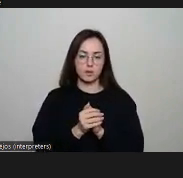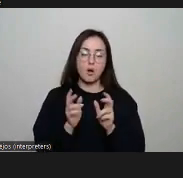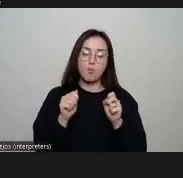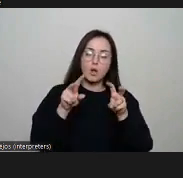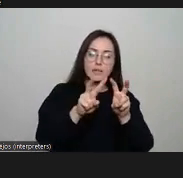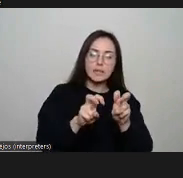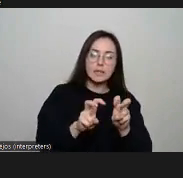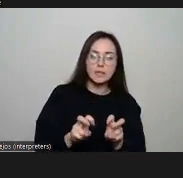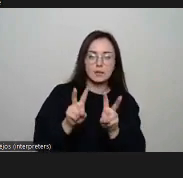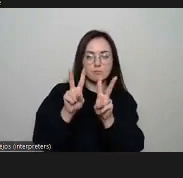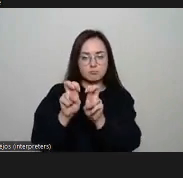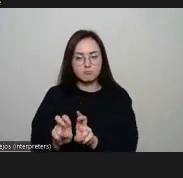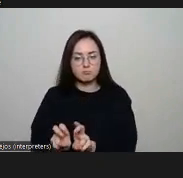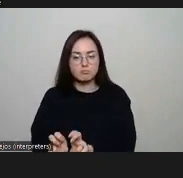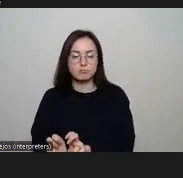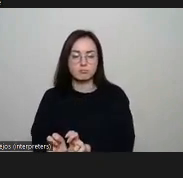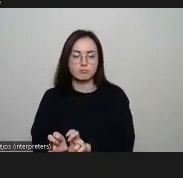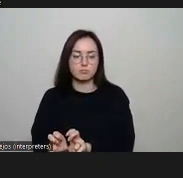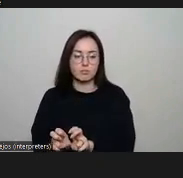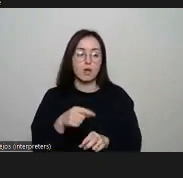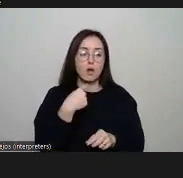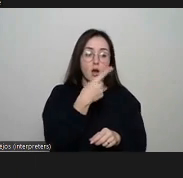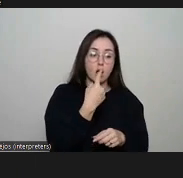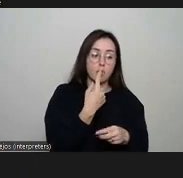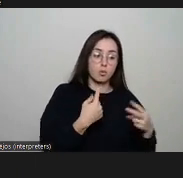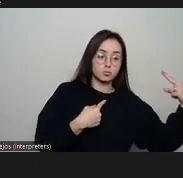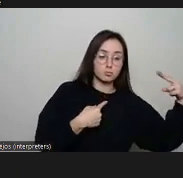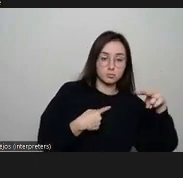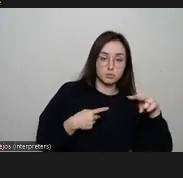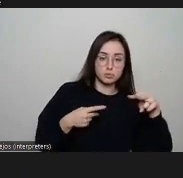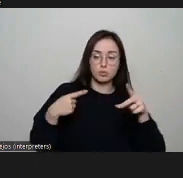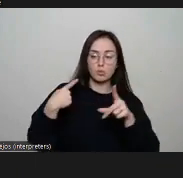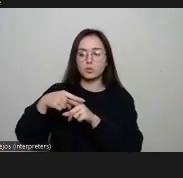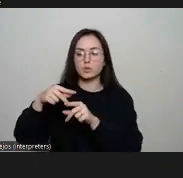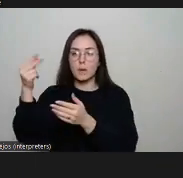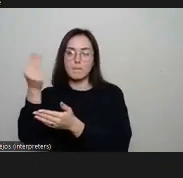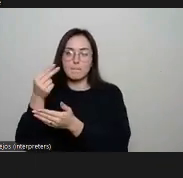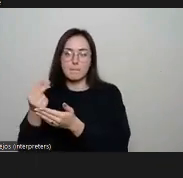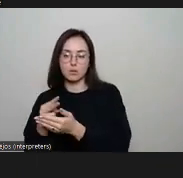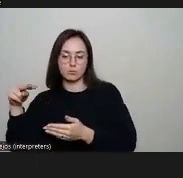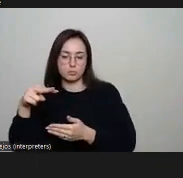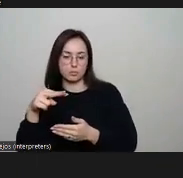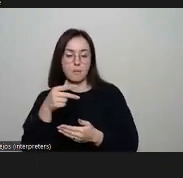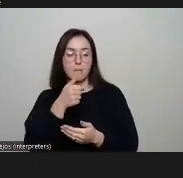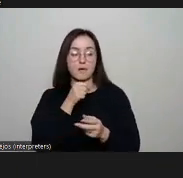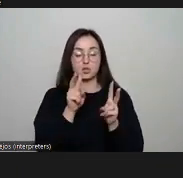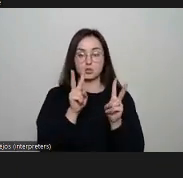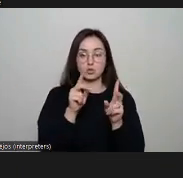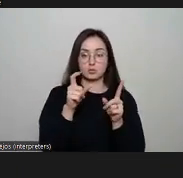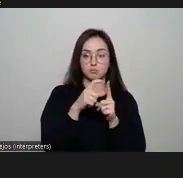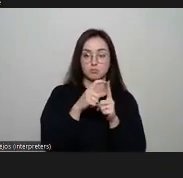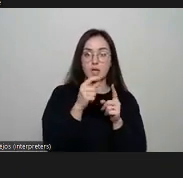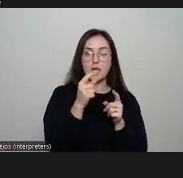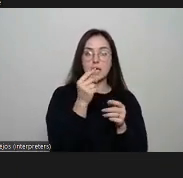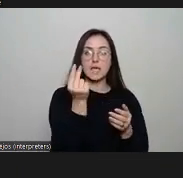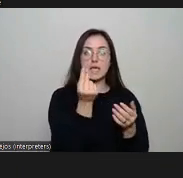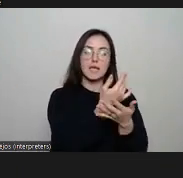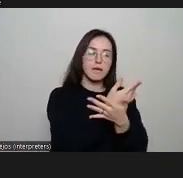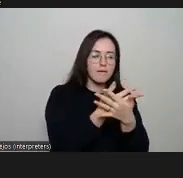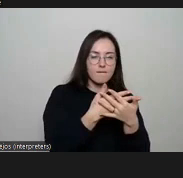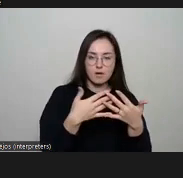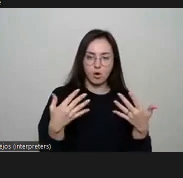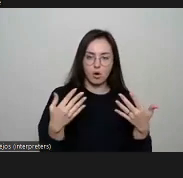tyrinėjami ir iš kalbos pusės, ir iš menų pusės. Žiūrėkit, įvairovė, reiškia, dailininkų ir meno